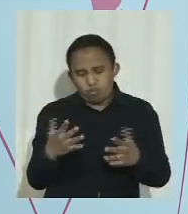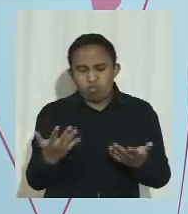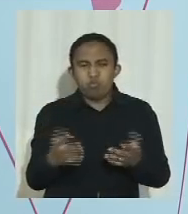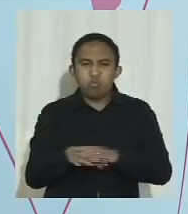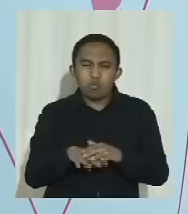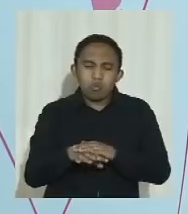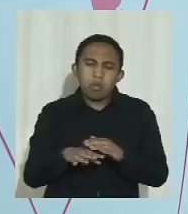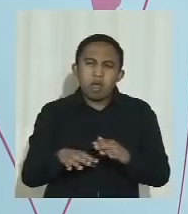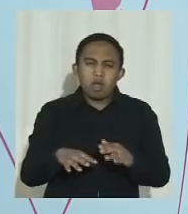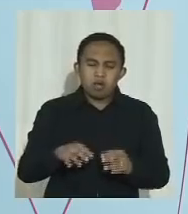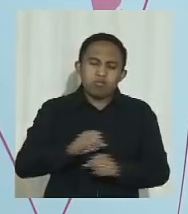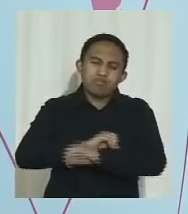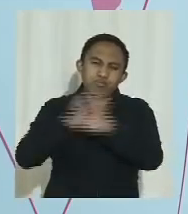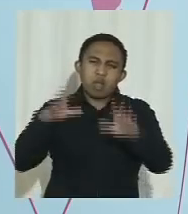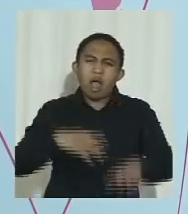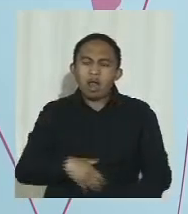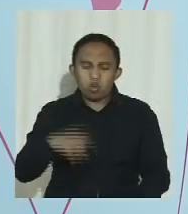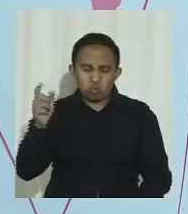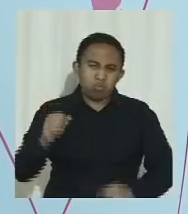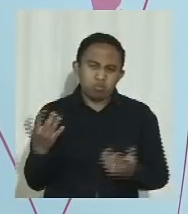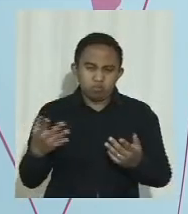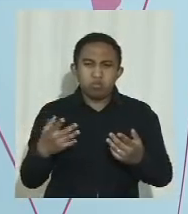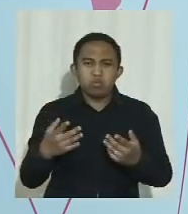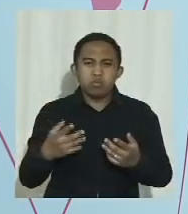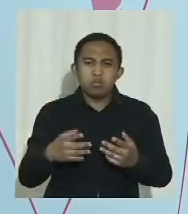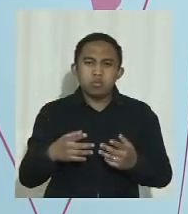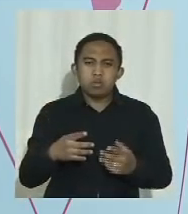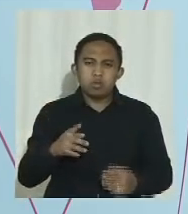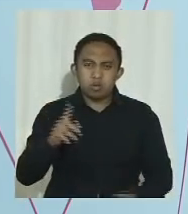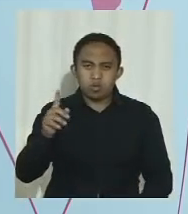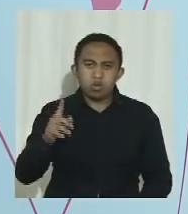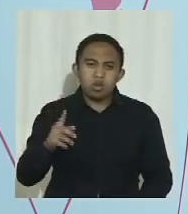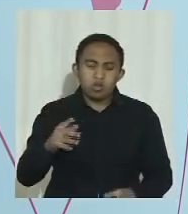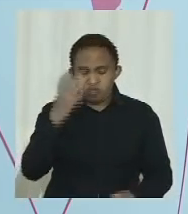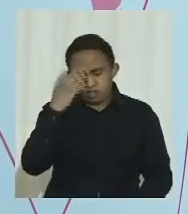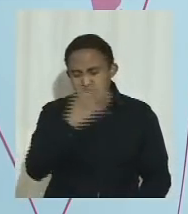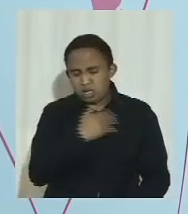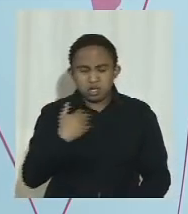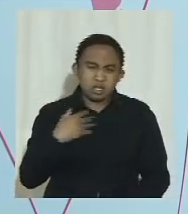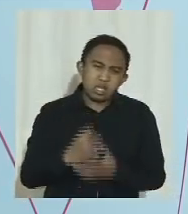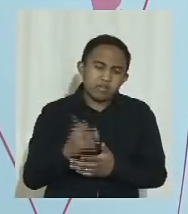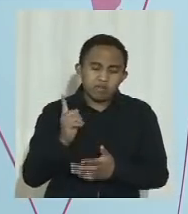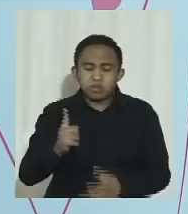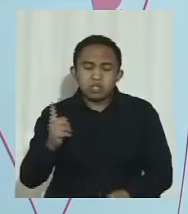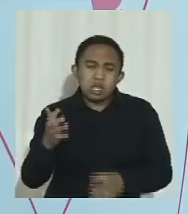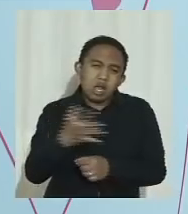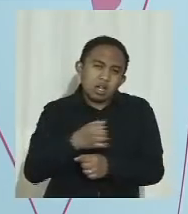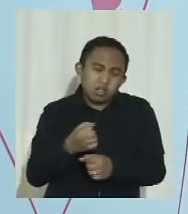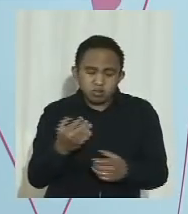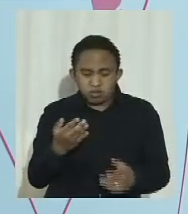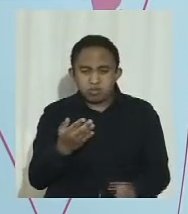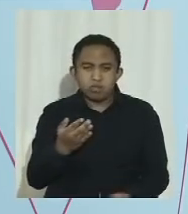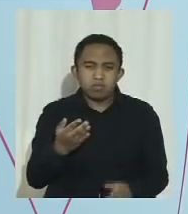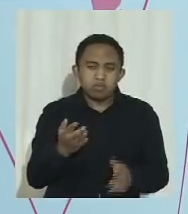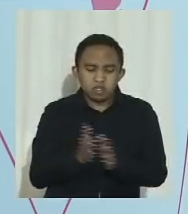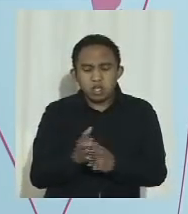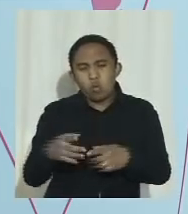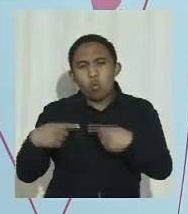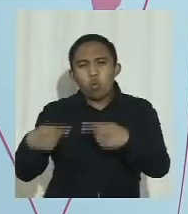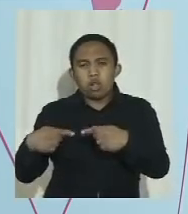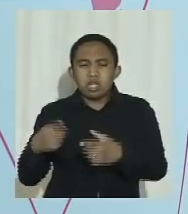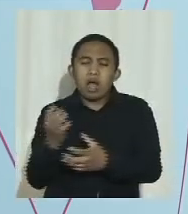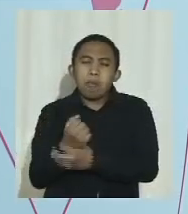ao Toamasina sy ny manodidina efa nandray andraikitra manoloana izany ny fitondram-panjakana sy ny orinasa.